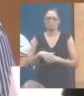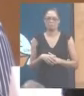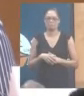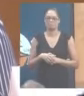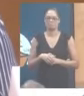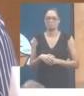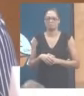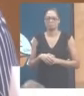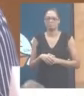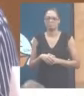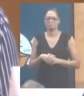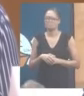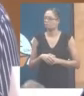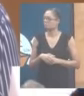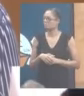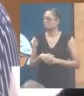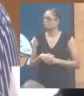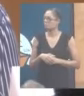qui a une pratique